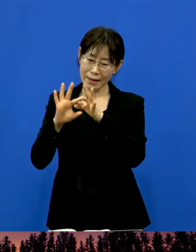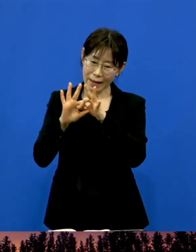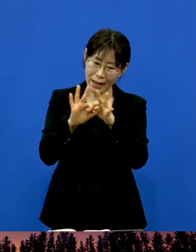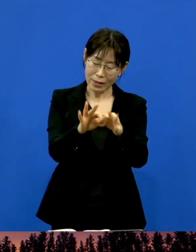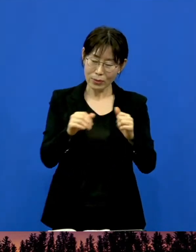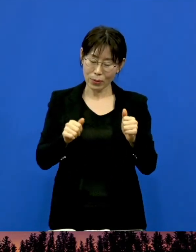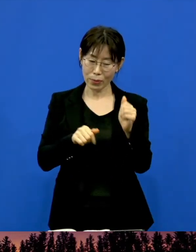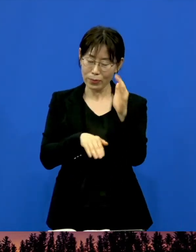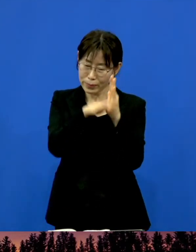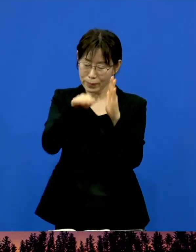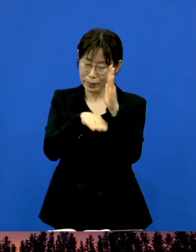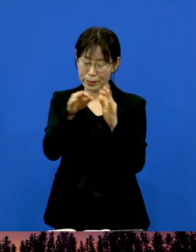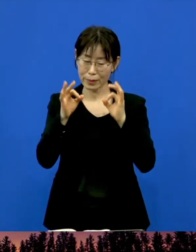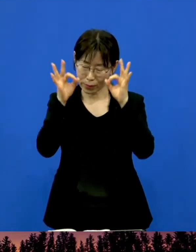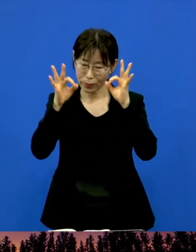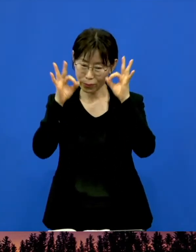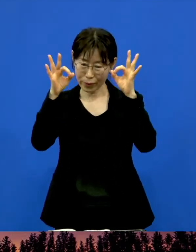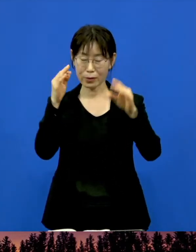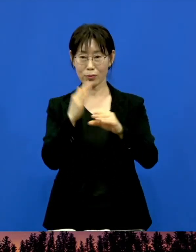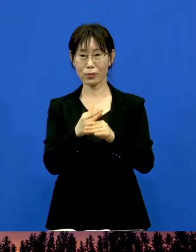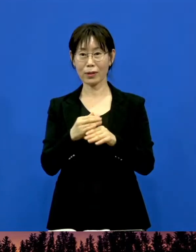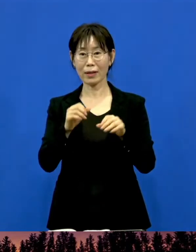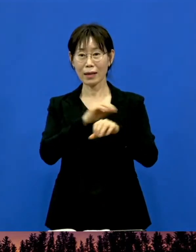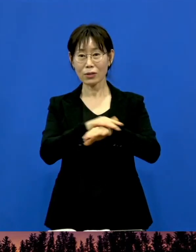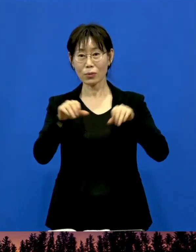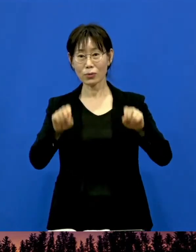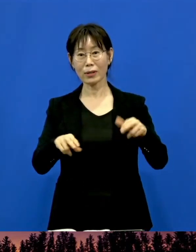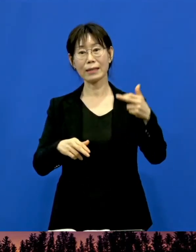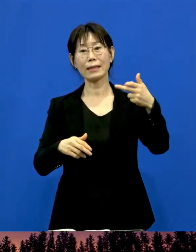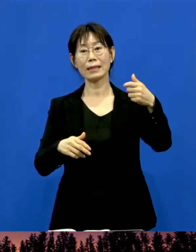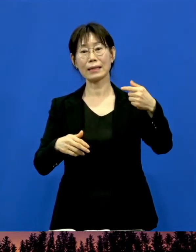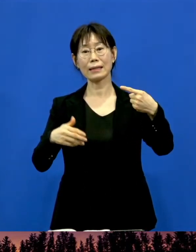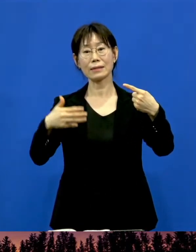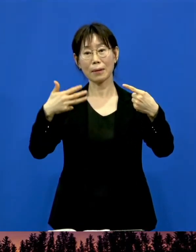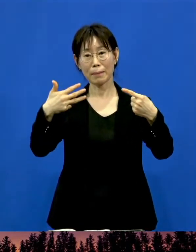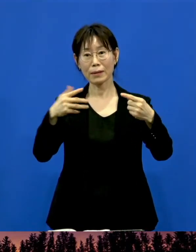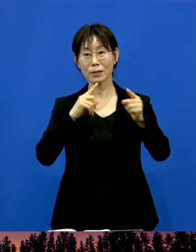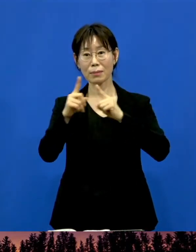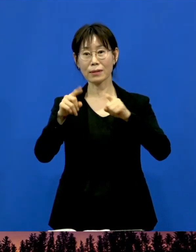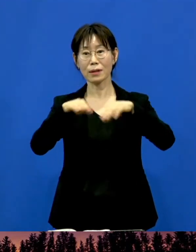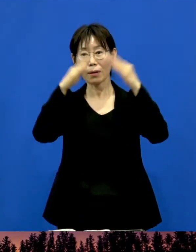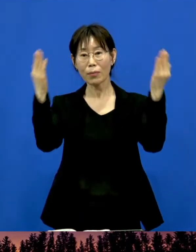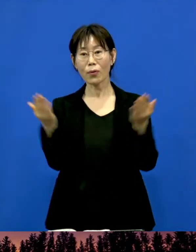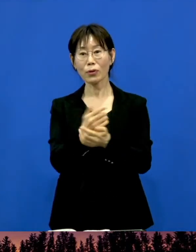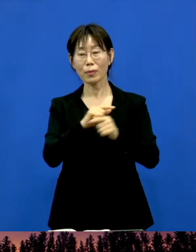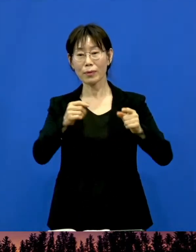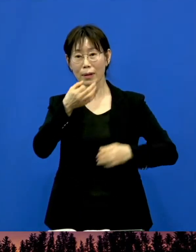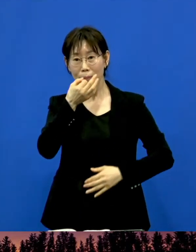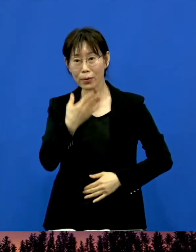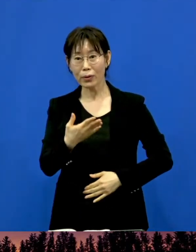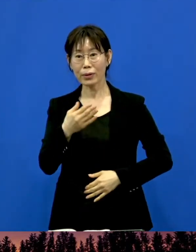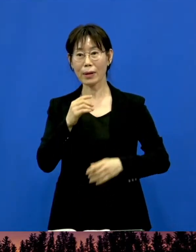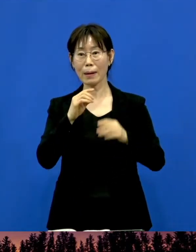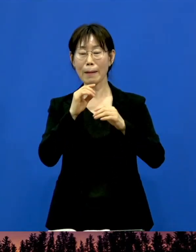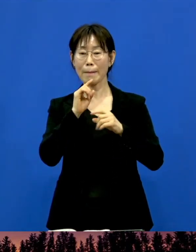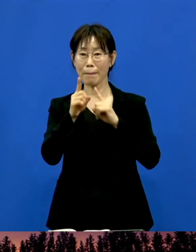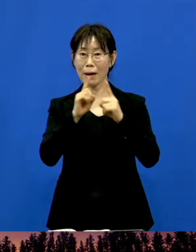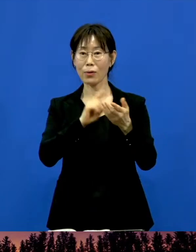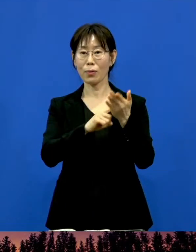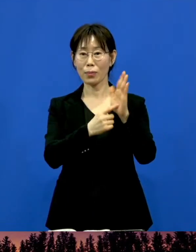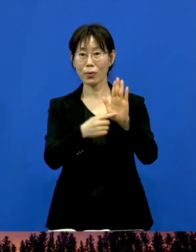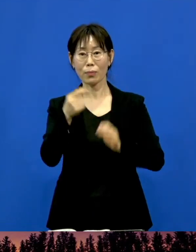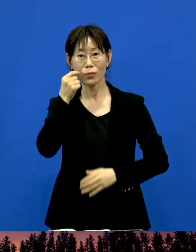전도서 1장 8절을 보십시오. 모든 만물이 피곤하다는 것을 사람의 말로도 할 수 없나니 눈은 보아도 족함이